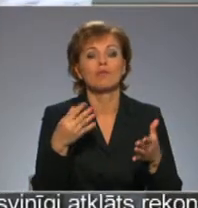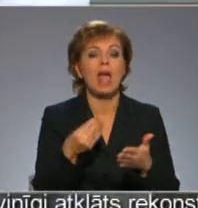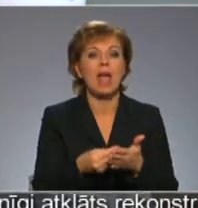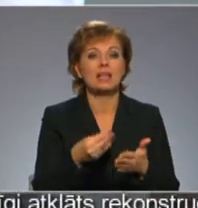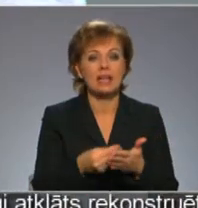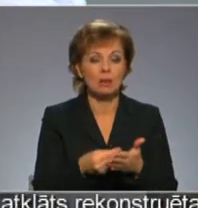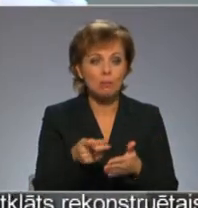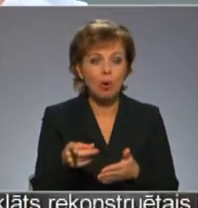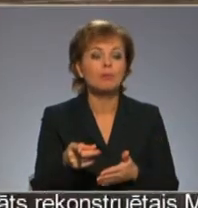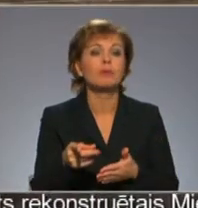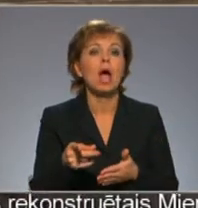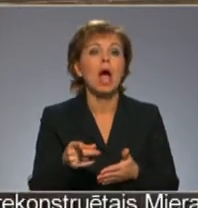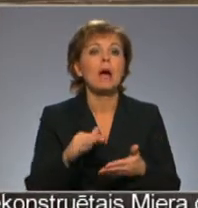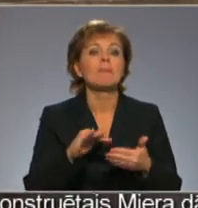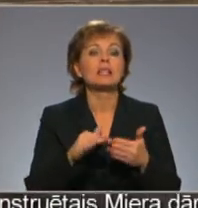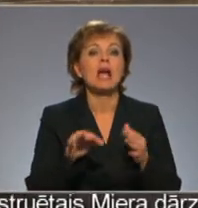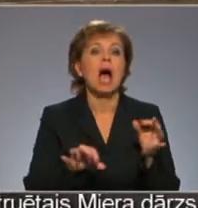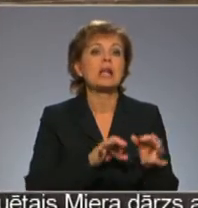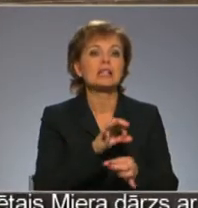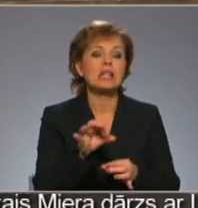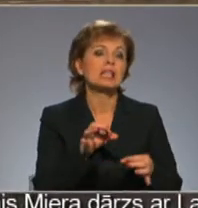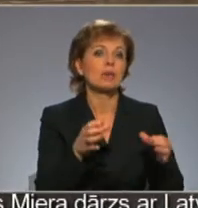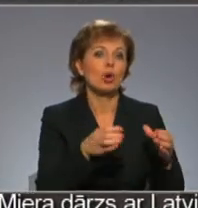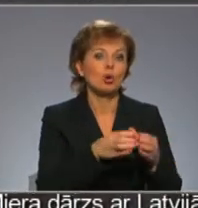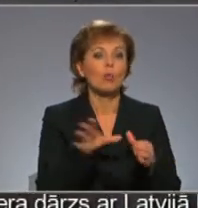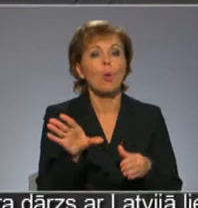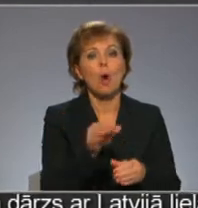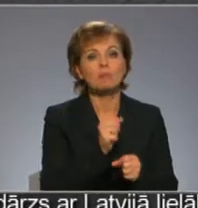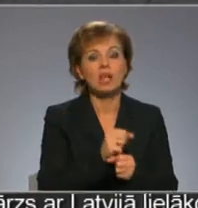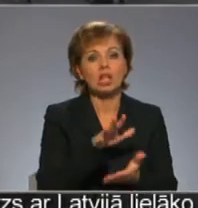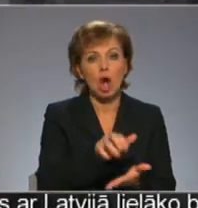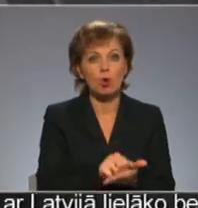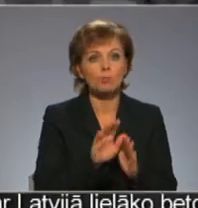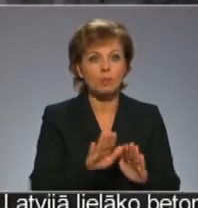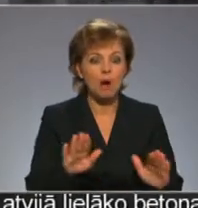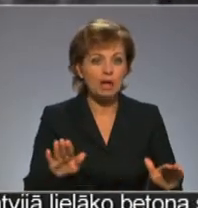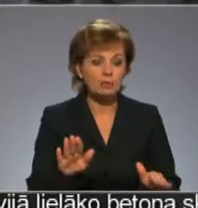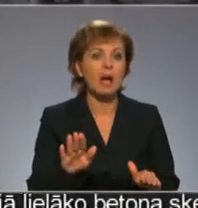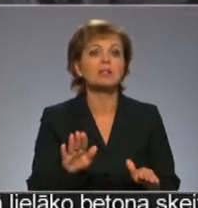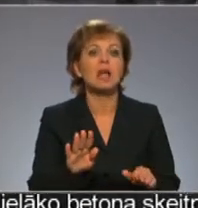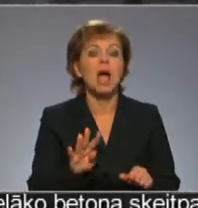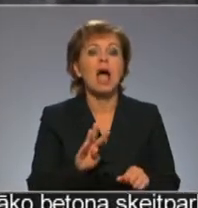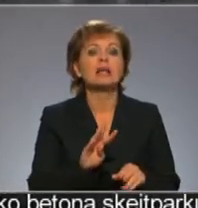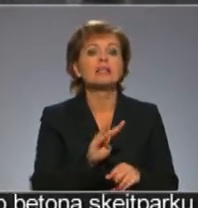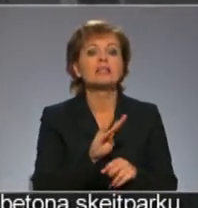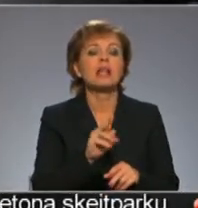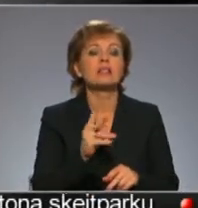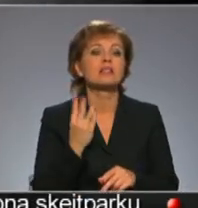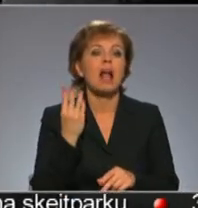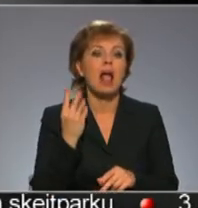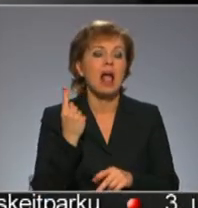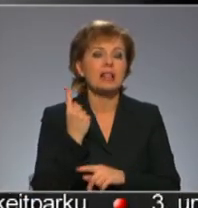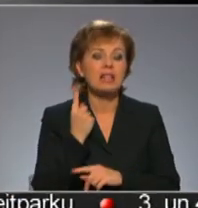Tikmēr arhitektu pilsētbūvnieku grupa, kas savulaik strādājas kopā ar okupācijas muzeju un Strēlnieku laukuma veidotājiem, lūgusi kultūras ministrē